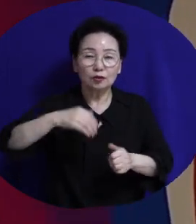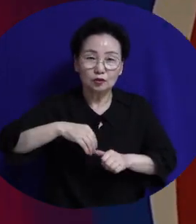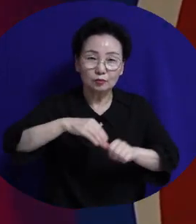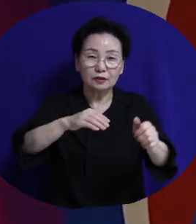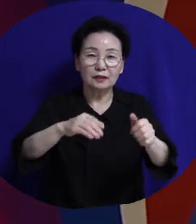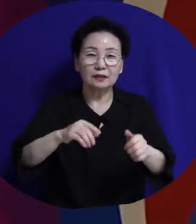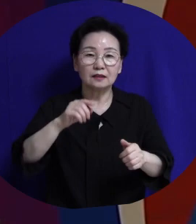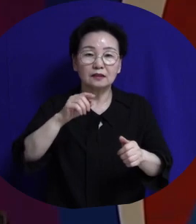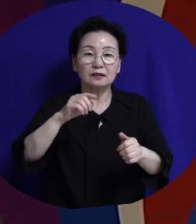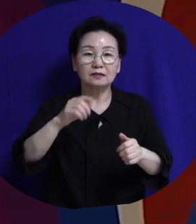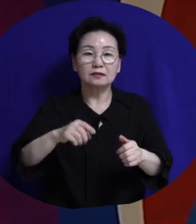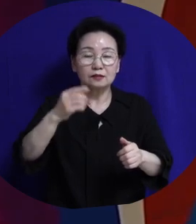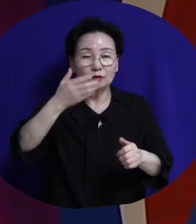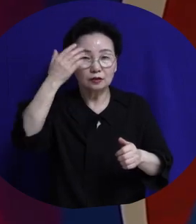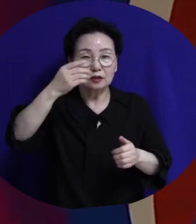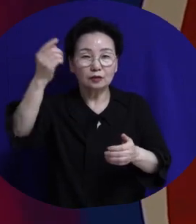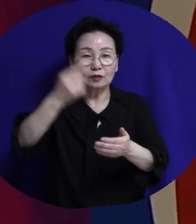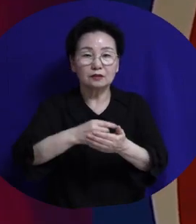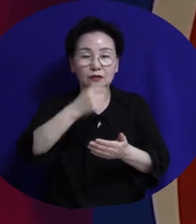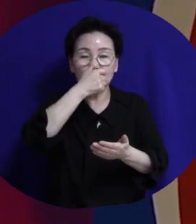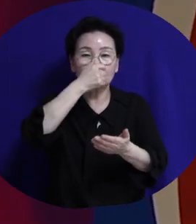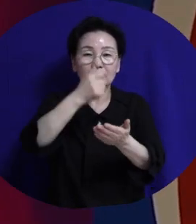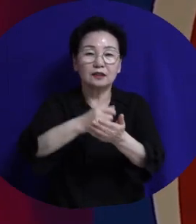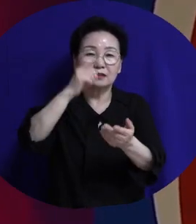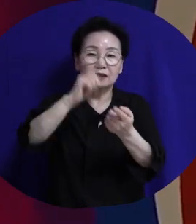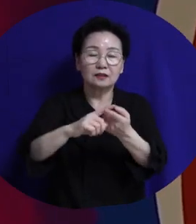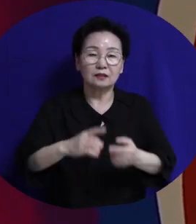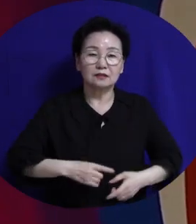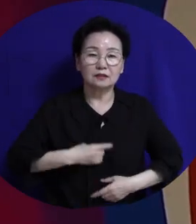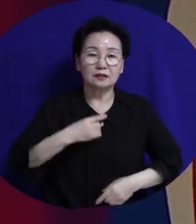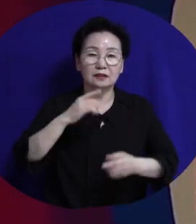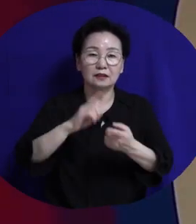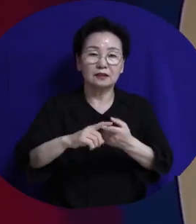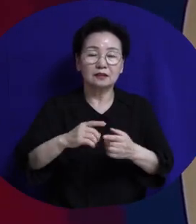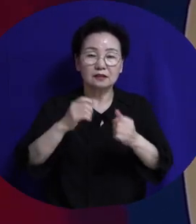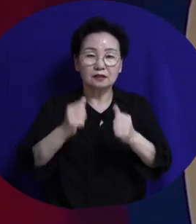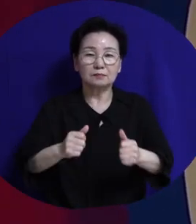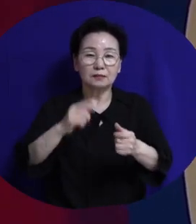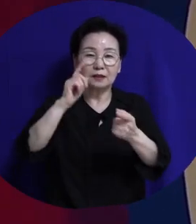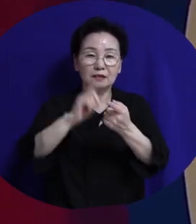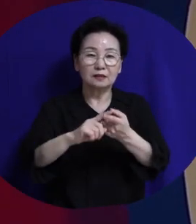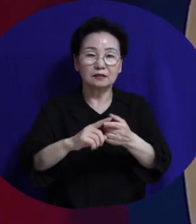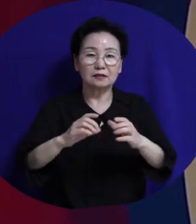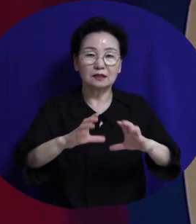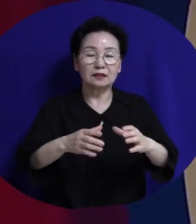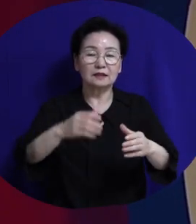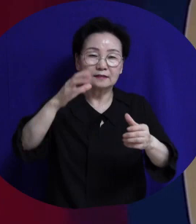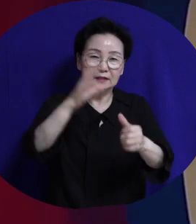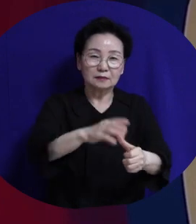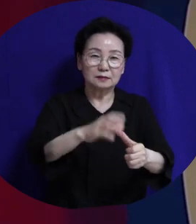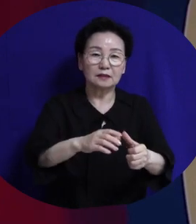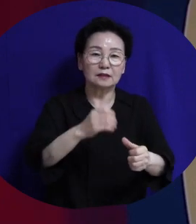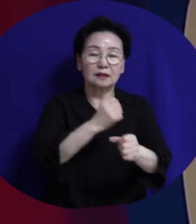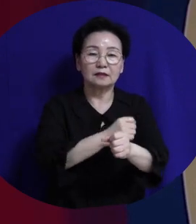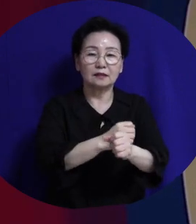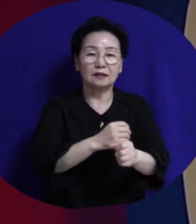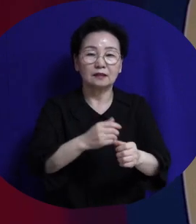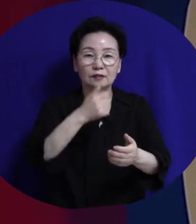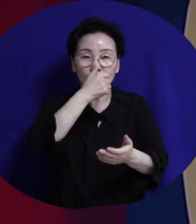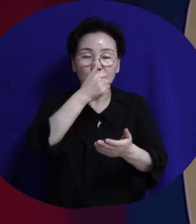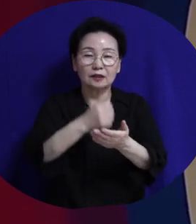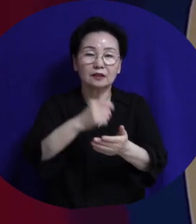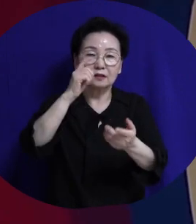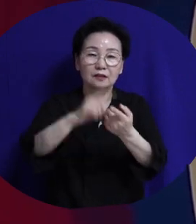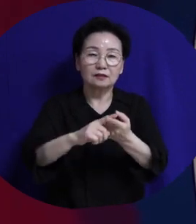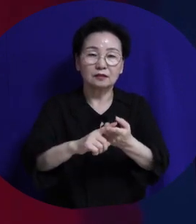와서 죄에 대하여 의에 대하여 심판에 대하여 세상을 책망하시리라. 죄에 대하라 하면 저희가